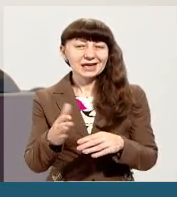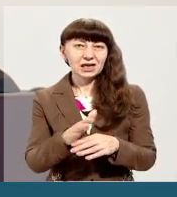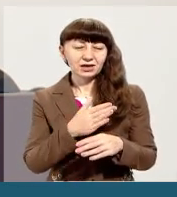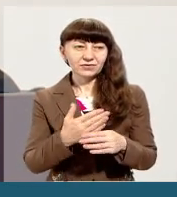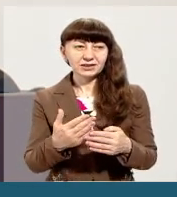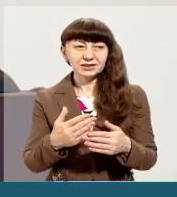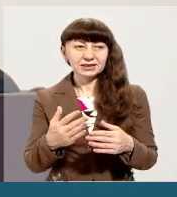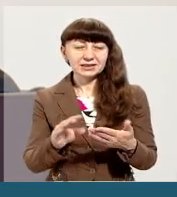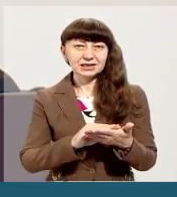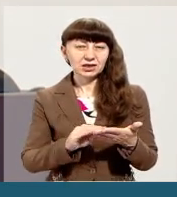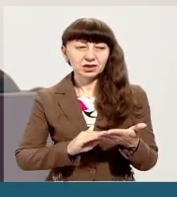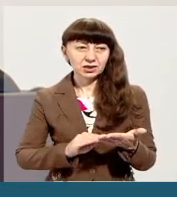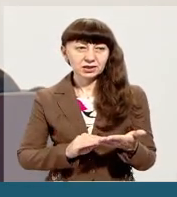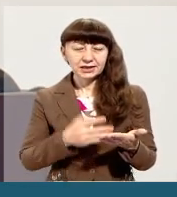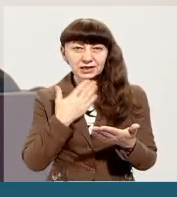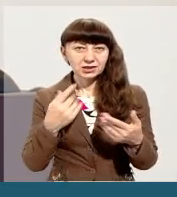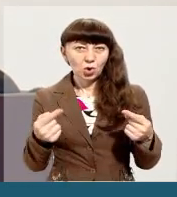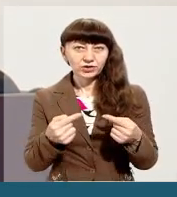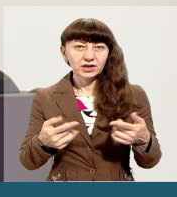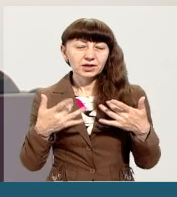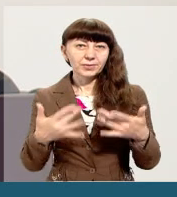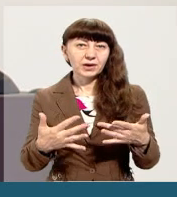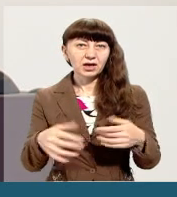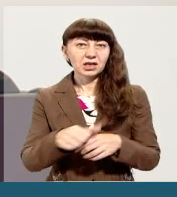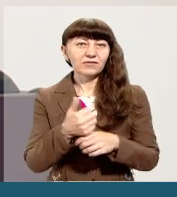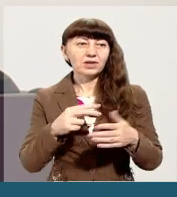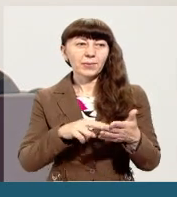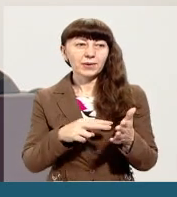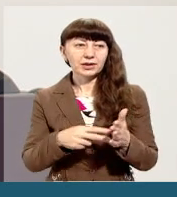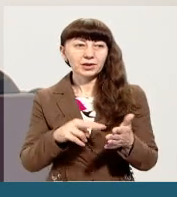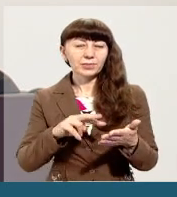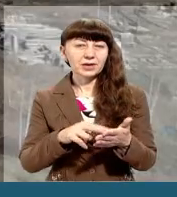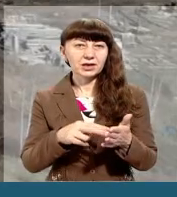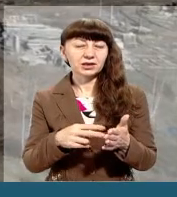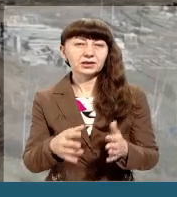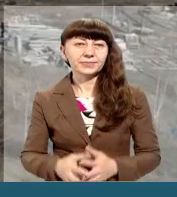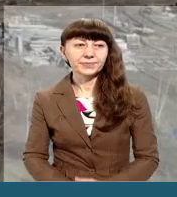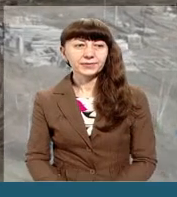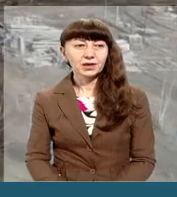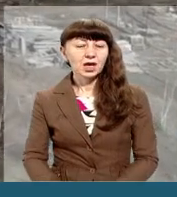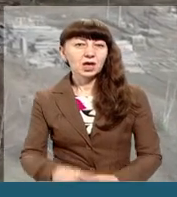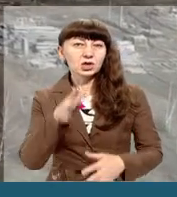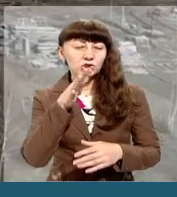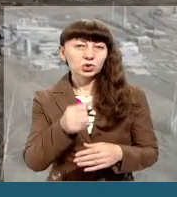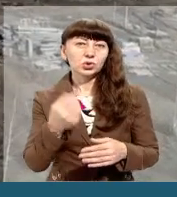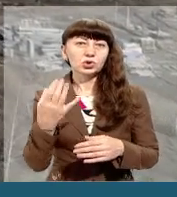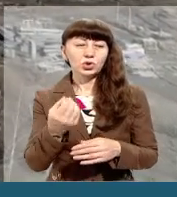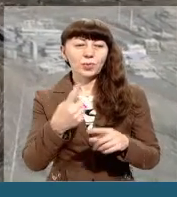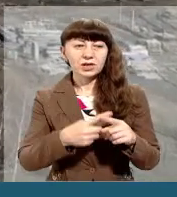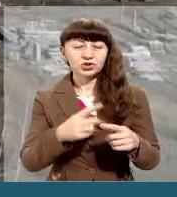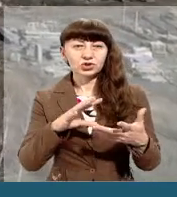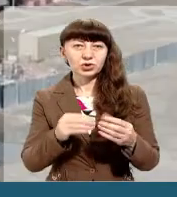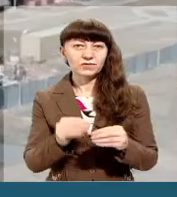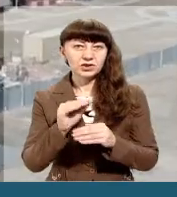предоставление участков, не соответствующих требованиям генерального плана и проекта территориальной планировки. Помимо сроков, положительным